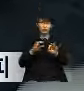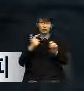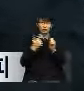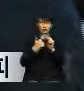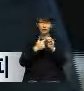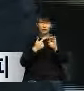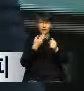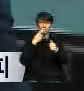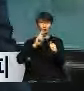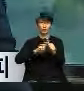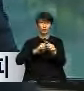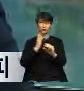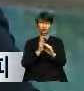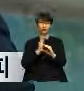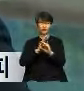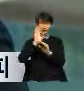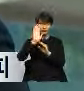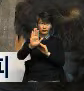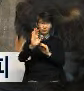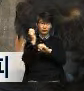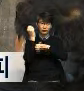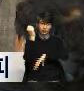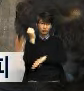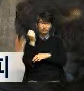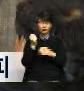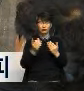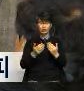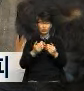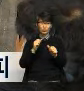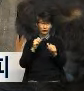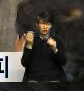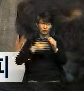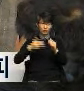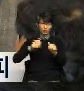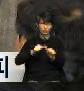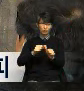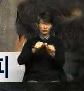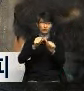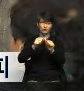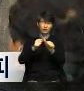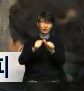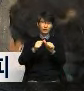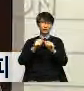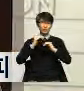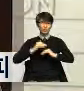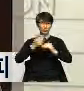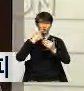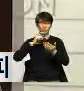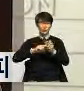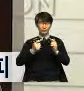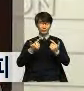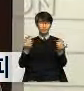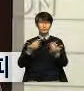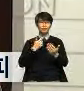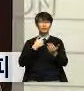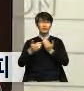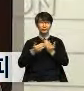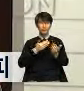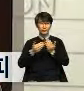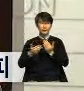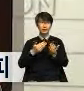도전하는 인물입니다. 앞으로 보수 통합과 공천 과정이 순탄치 않을 것으로 예상되지만 정치 경험과